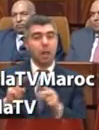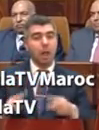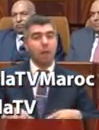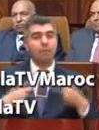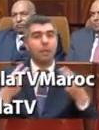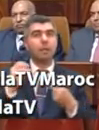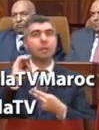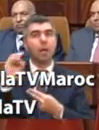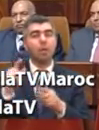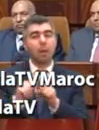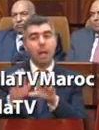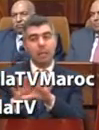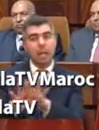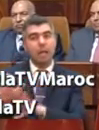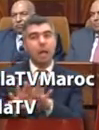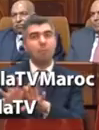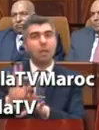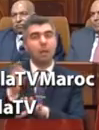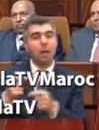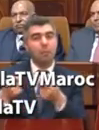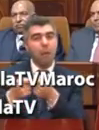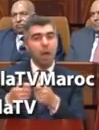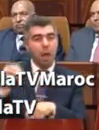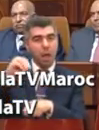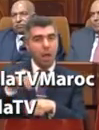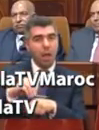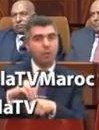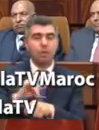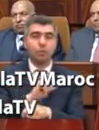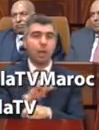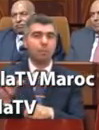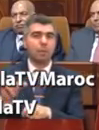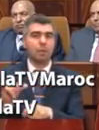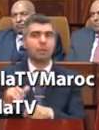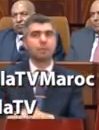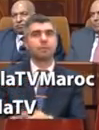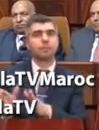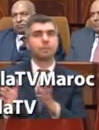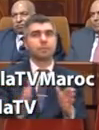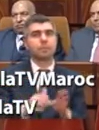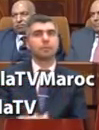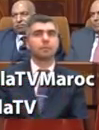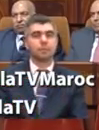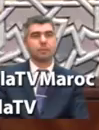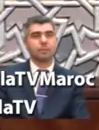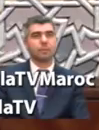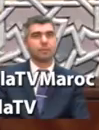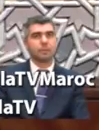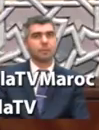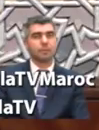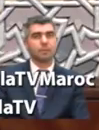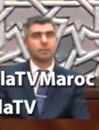واللي خاصكم تاخذوا فيه التدابير اللازمة باش ما يبقاش يتكرر مرة أخرى. وشكرا. تعقيب إضافي آخر.